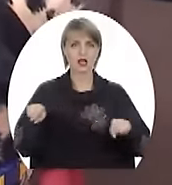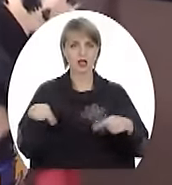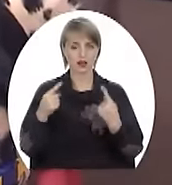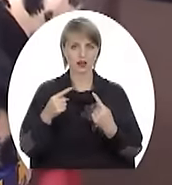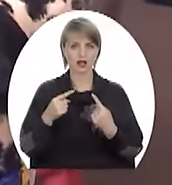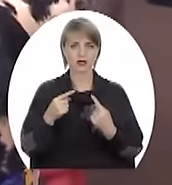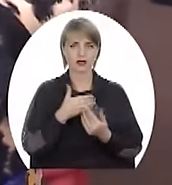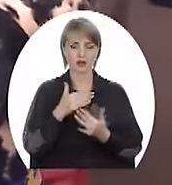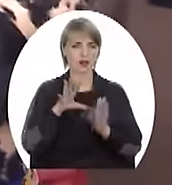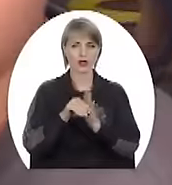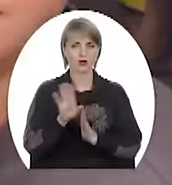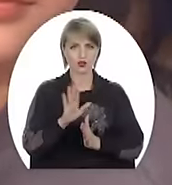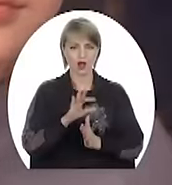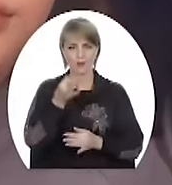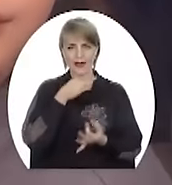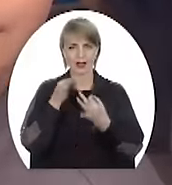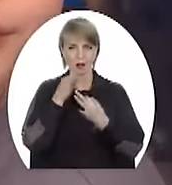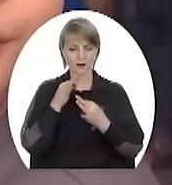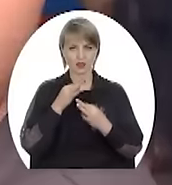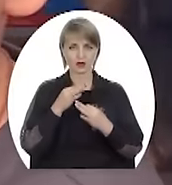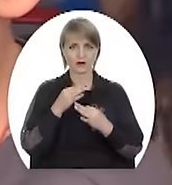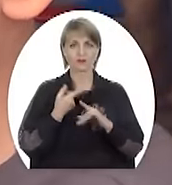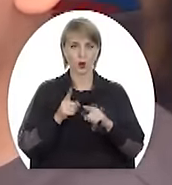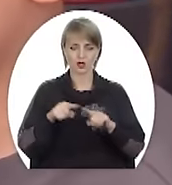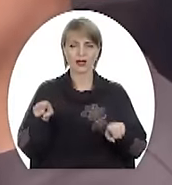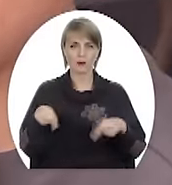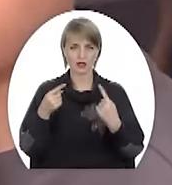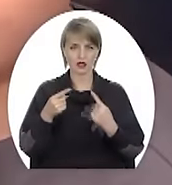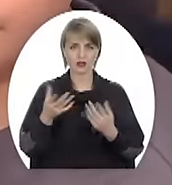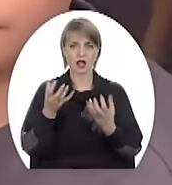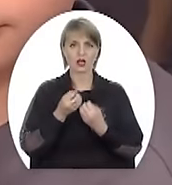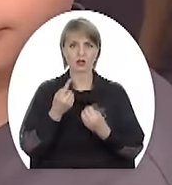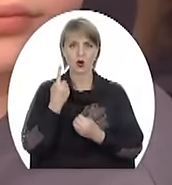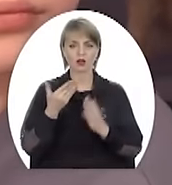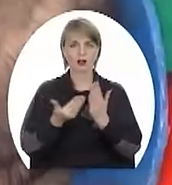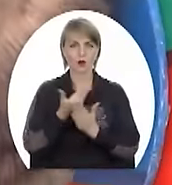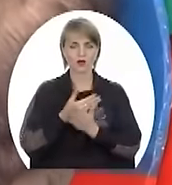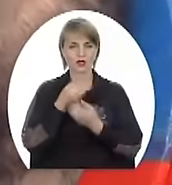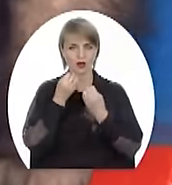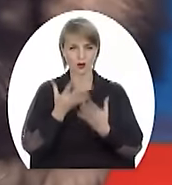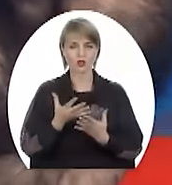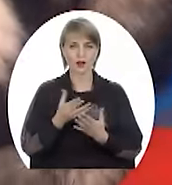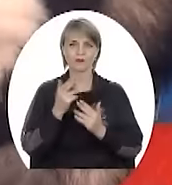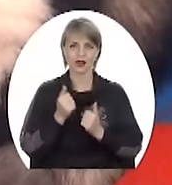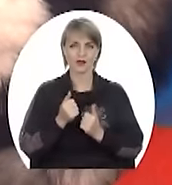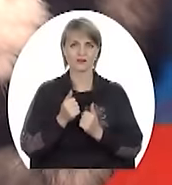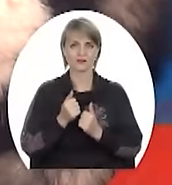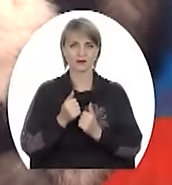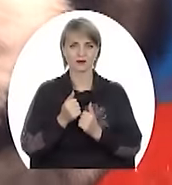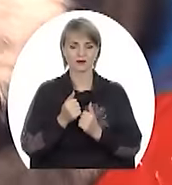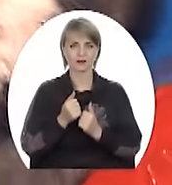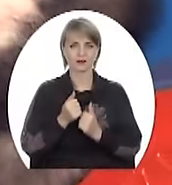реабилитация, хотя мы не включаем там медикаменты, да, то есть, но это реабилитация. Еще одна новость хорошая. Да,